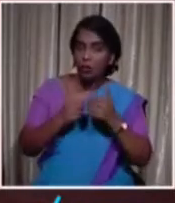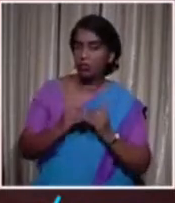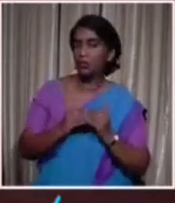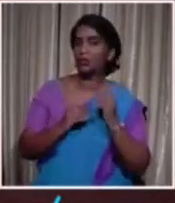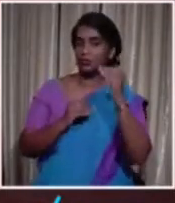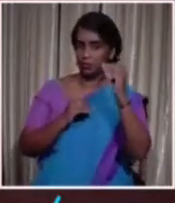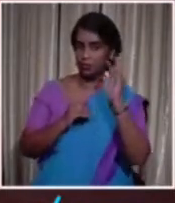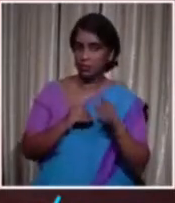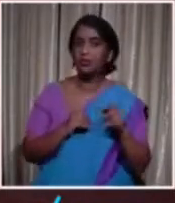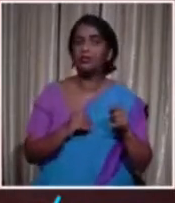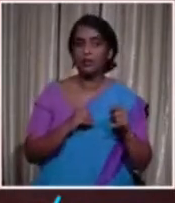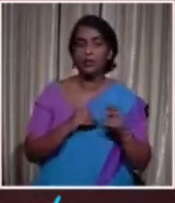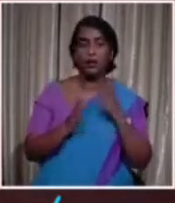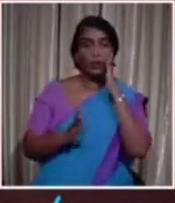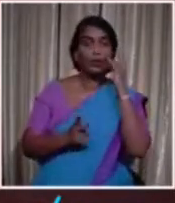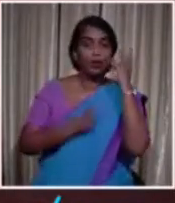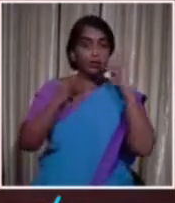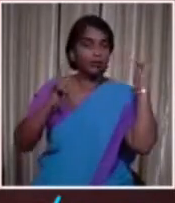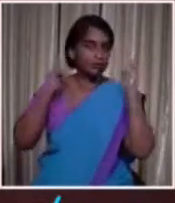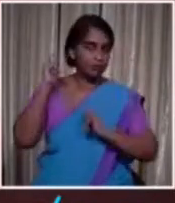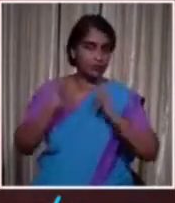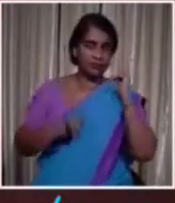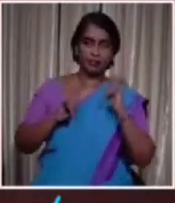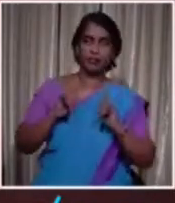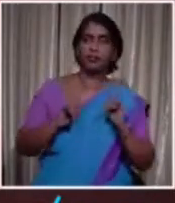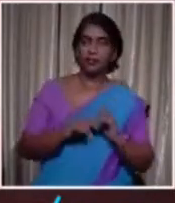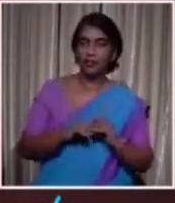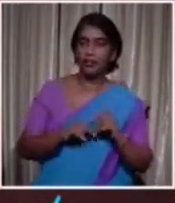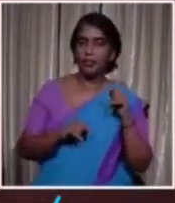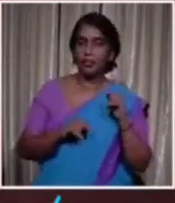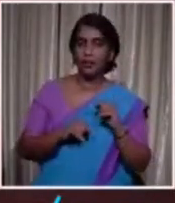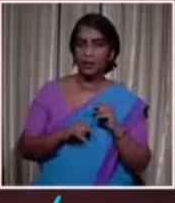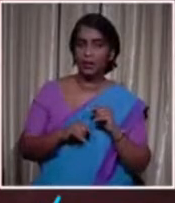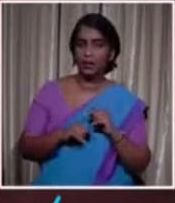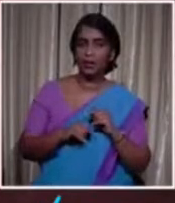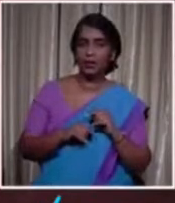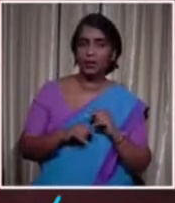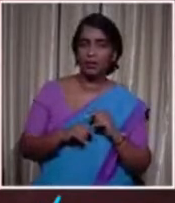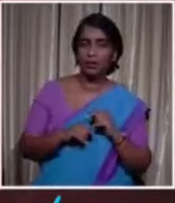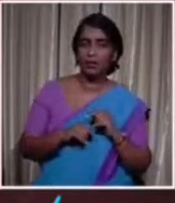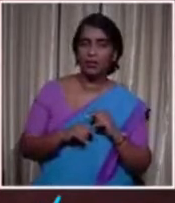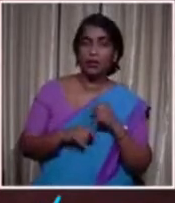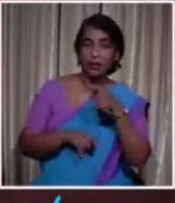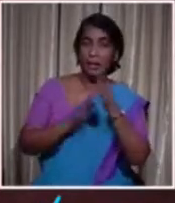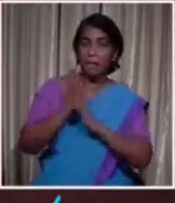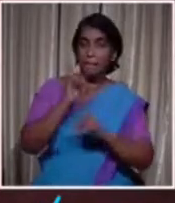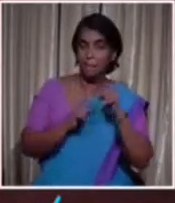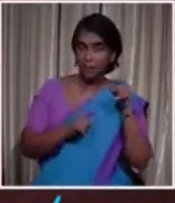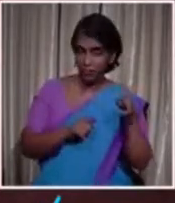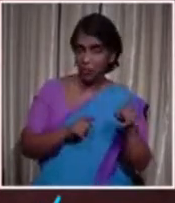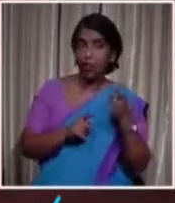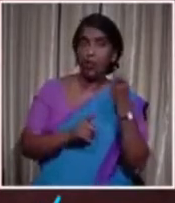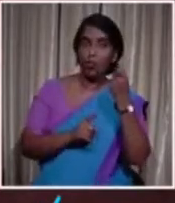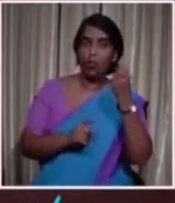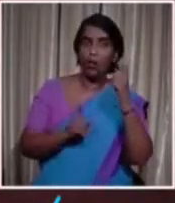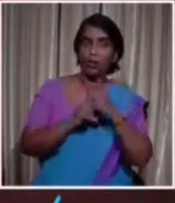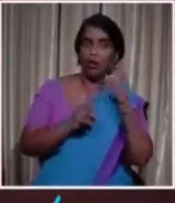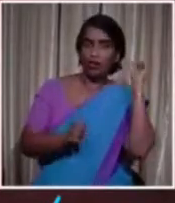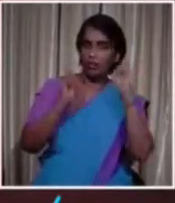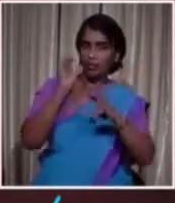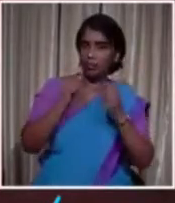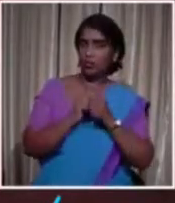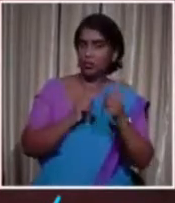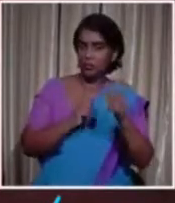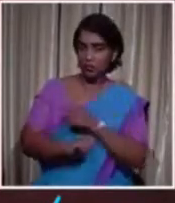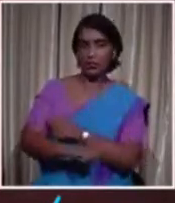තියෙනවා. සංචාරක වෙන්න පටන්ගෙන තියෙනවා. කාලය අවසන් වෙනවා. මෙන්න මෙතන විනාඩි දෙන්න. මෙතුමගේ අමාත්‍යංශයෙන් දැන් මුදල් රිමිටන්ස් වලස් පටන්ගෙන